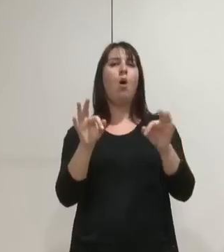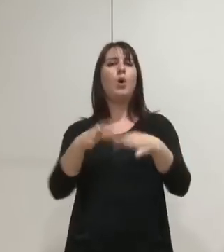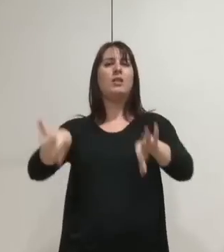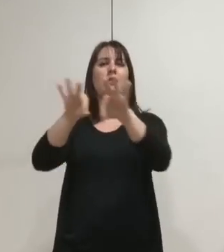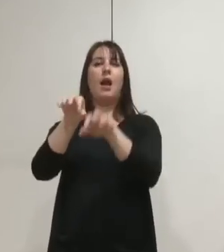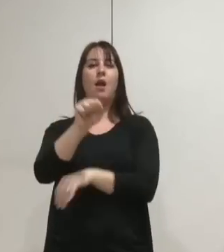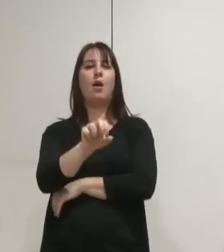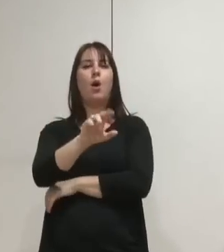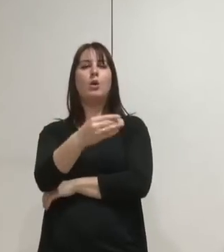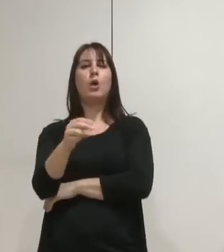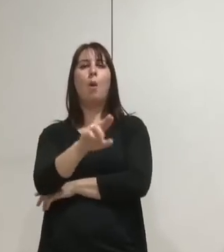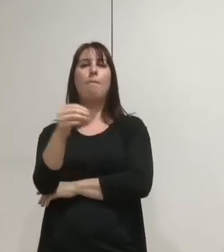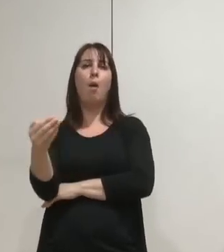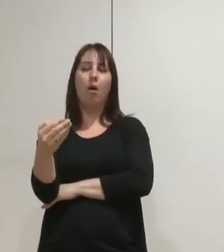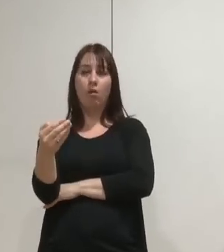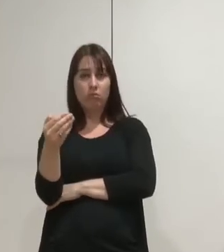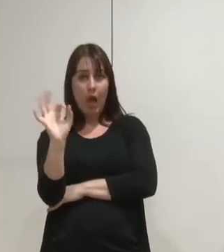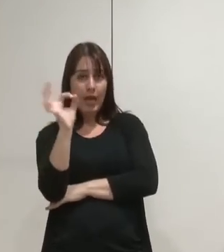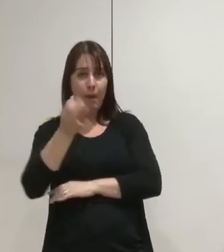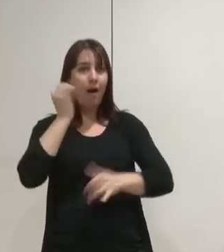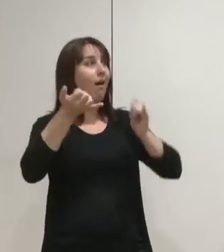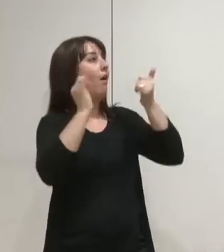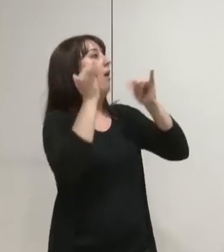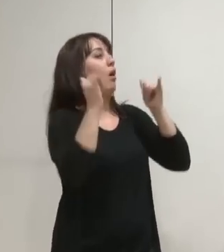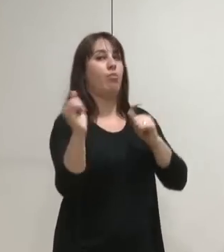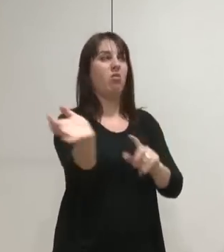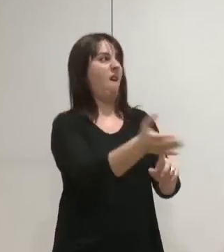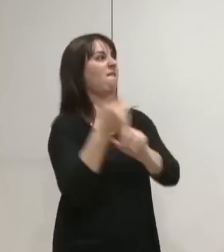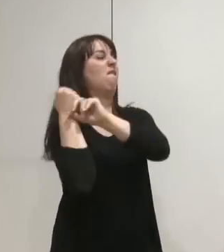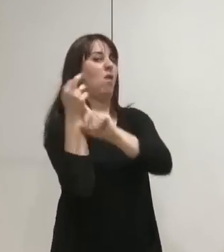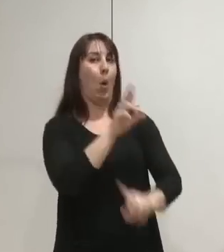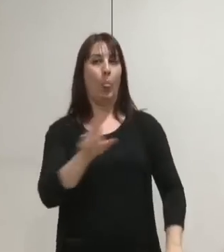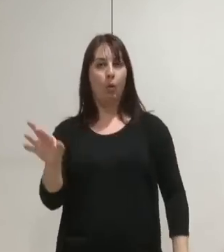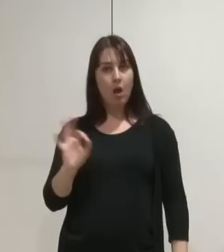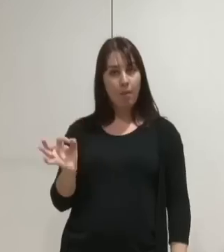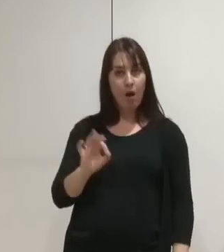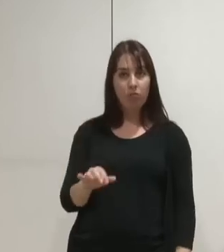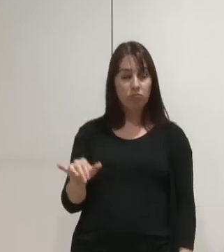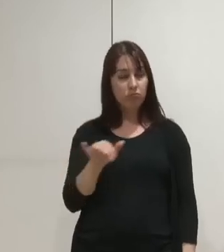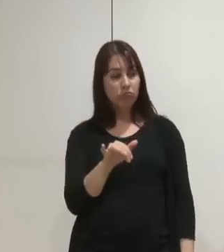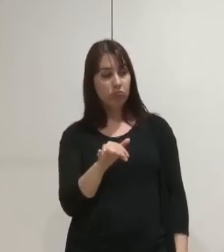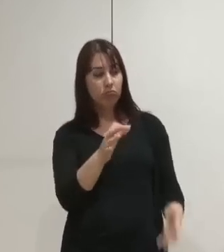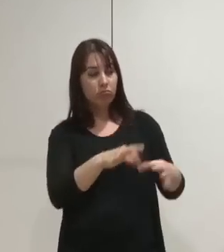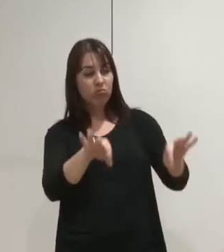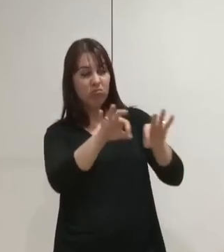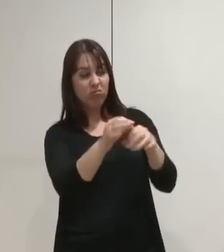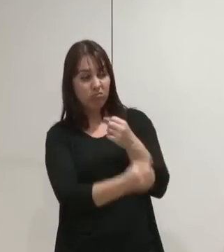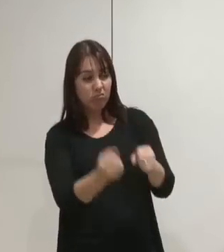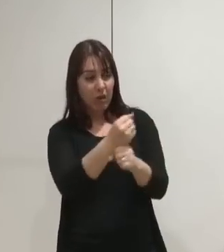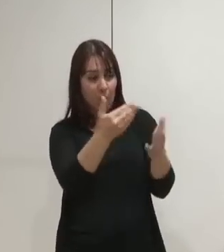culturel et ben ne se précipite pas pour venir récupérer cet équipement qui veut d'un équipement construit en